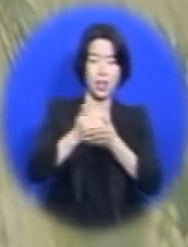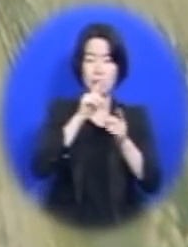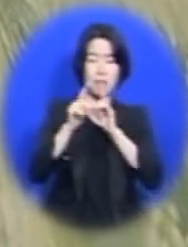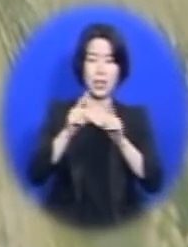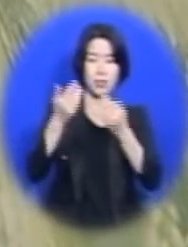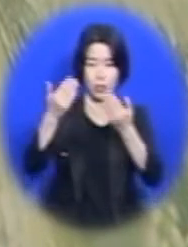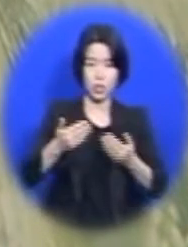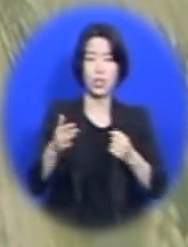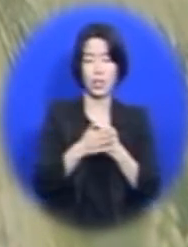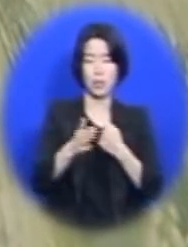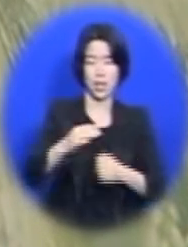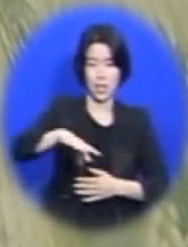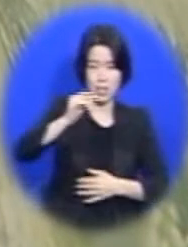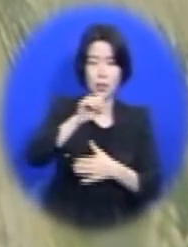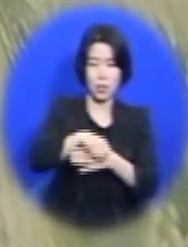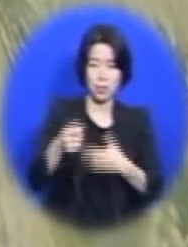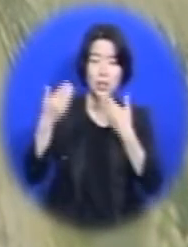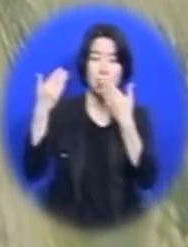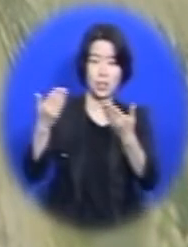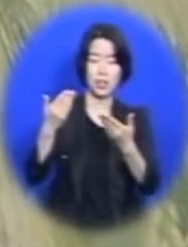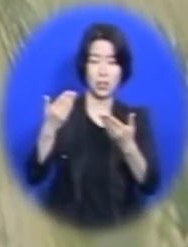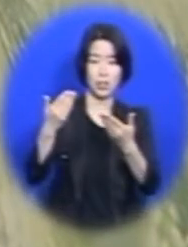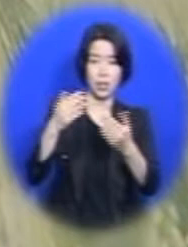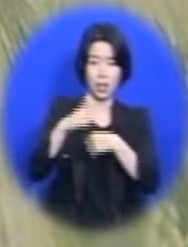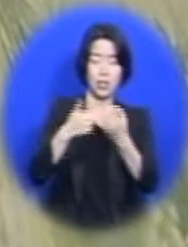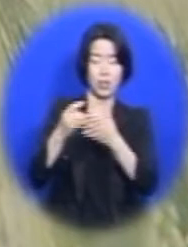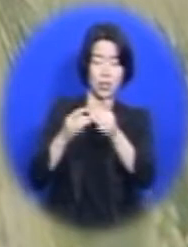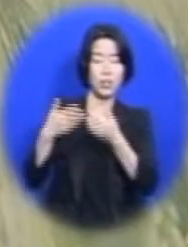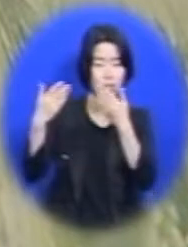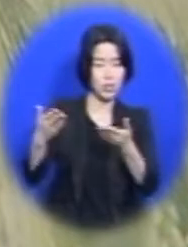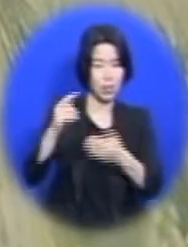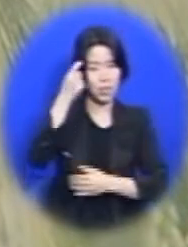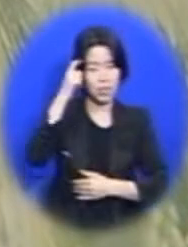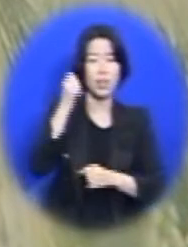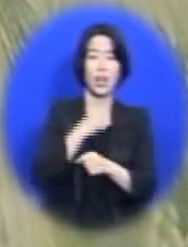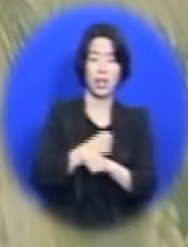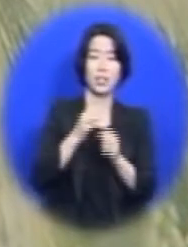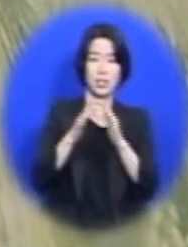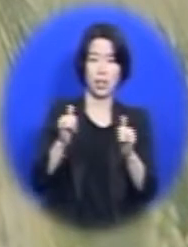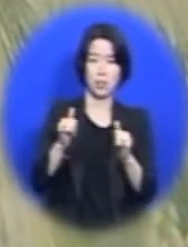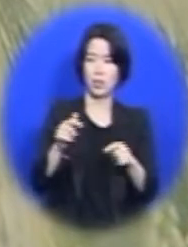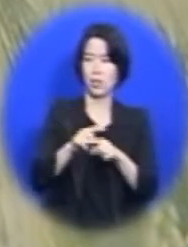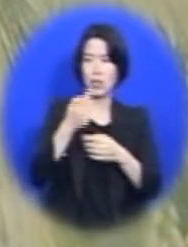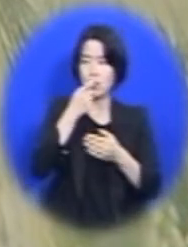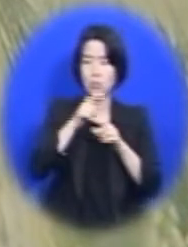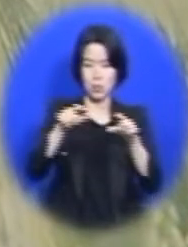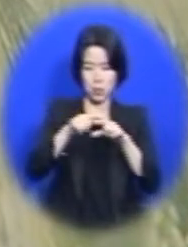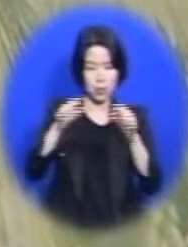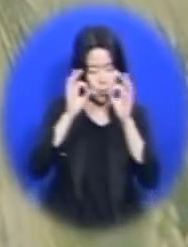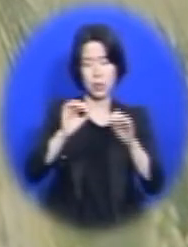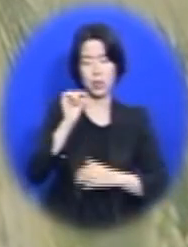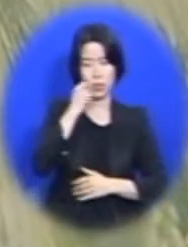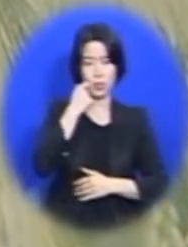말씀하셨으니까 첫 열매를 하나님께 드려야지 이렇게 생각하는 분들이 흔치 않다는 겁니다.